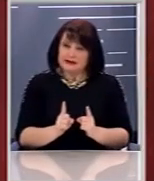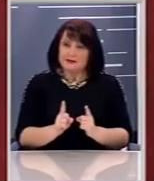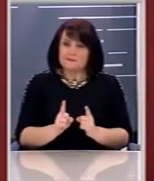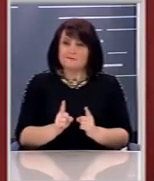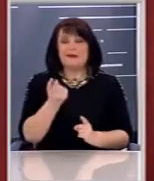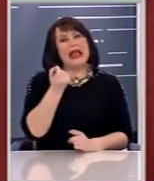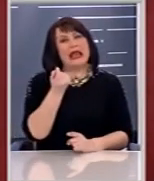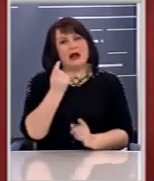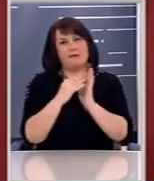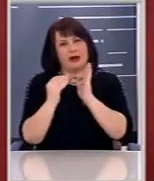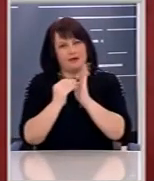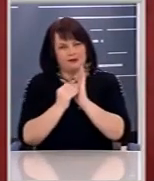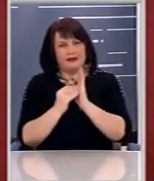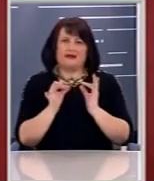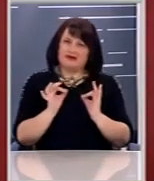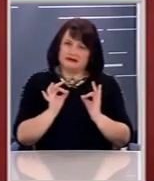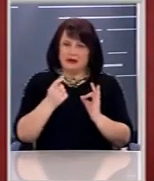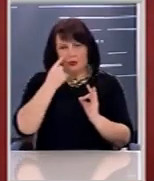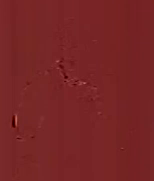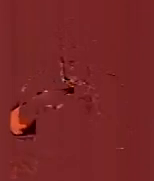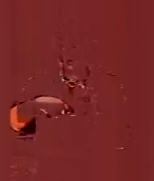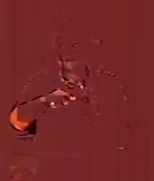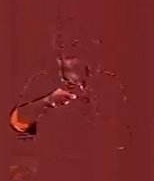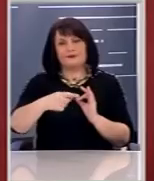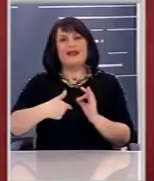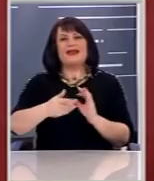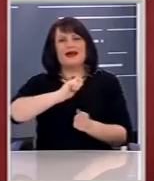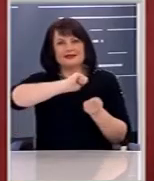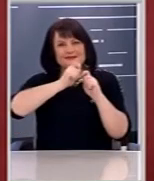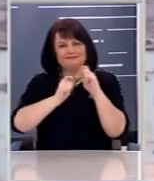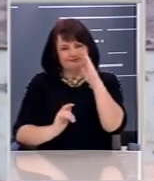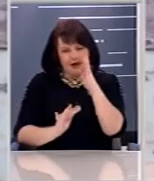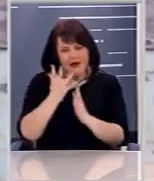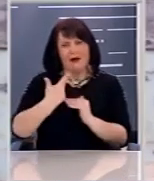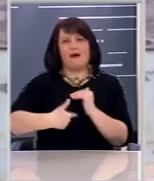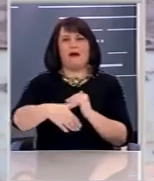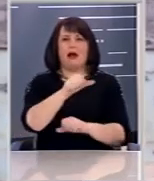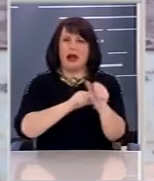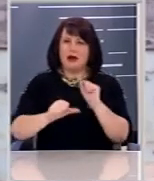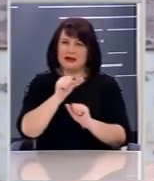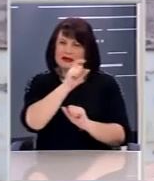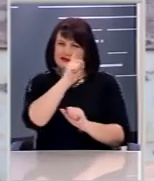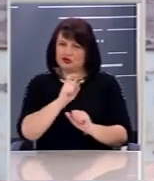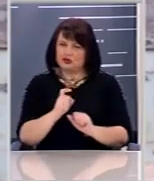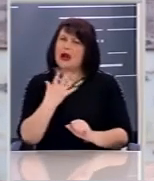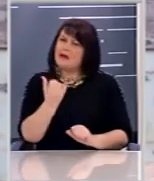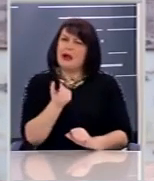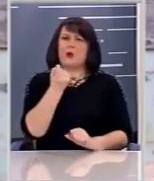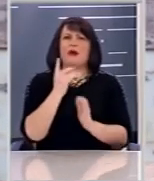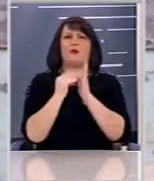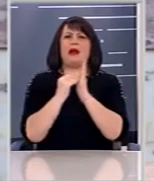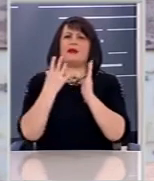λίγα για να προϊονίσουν την άνοιξη της αλλαγής της ζωής μας, όμως υπάρχουν